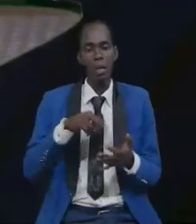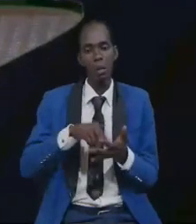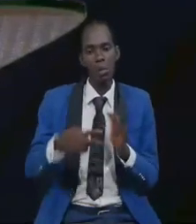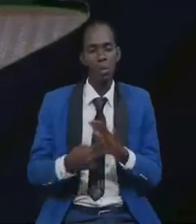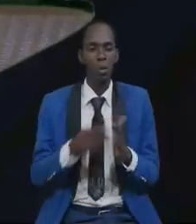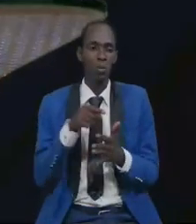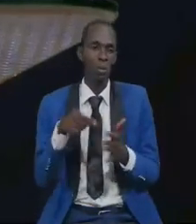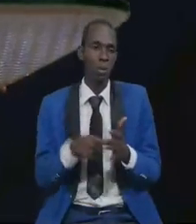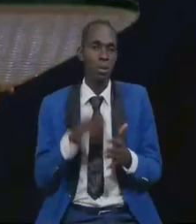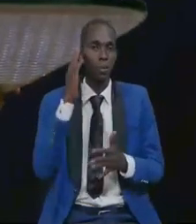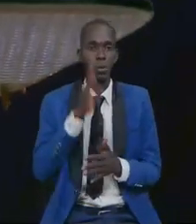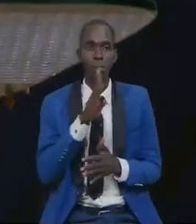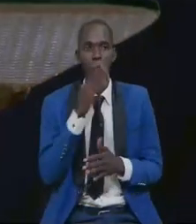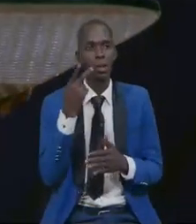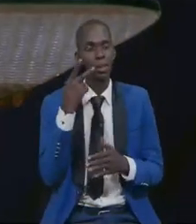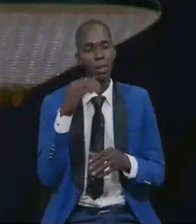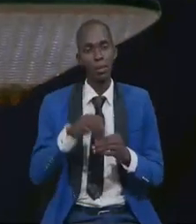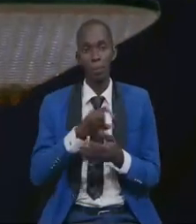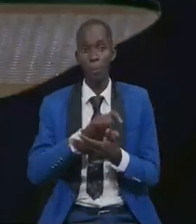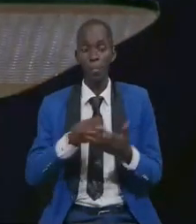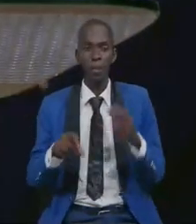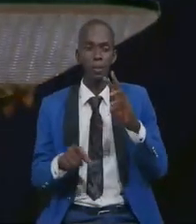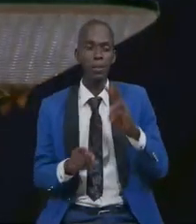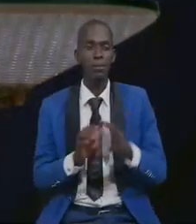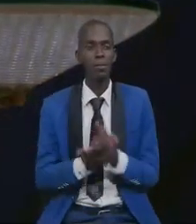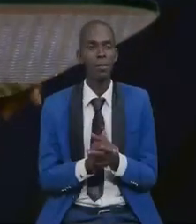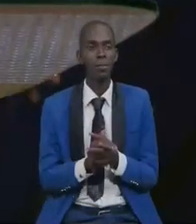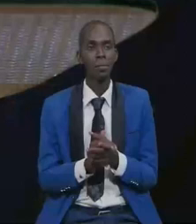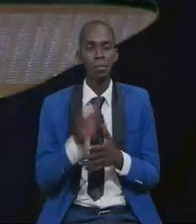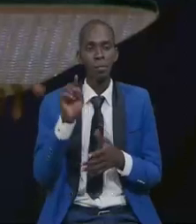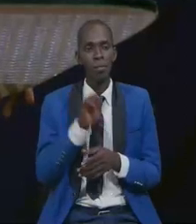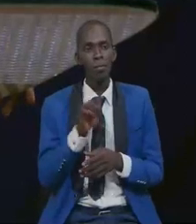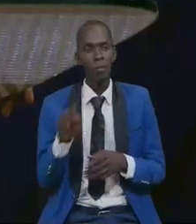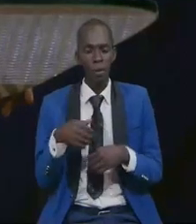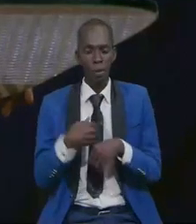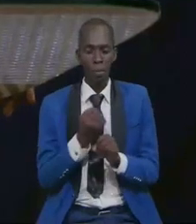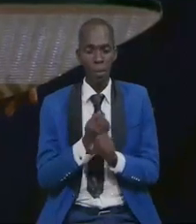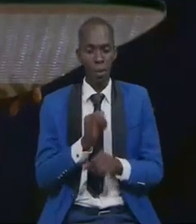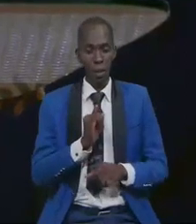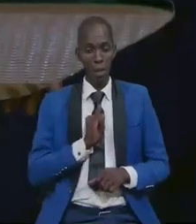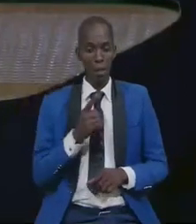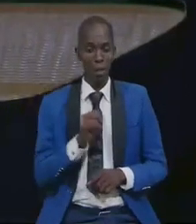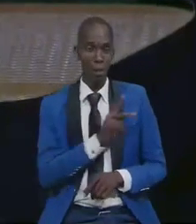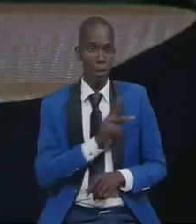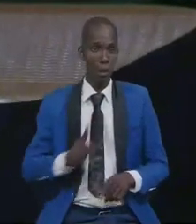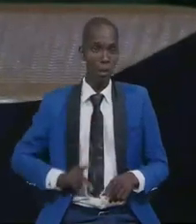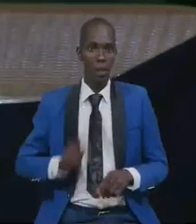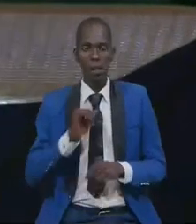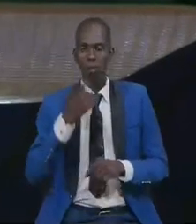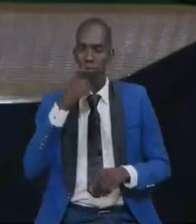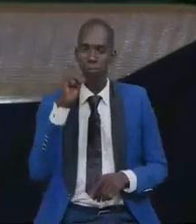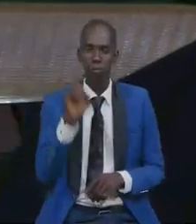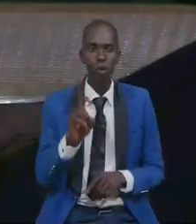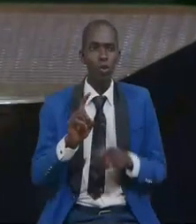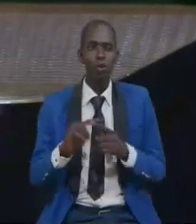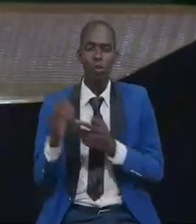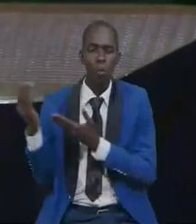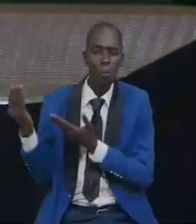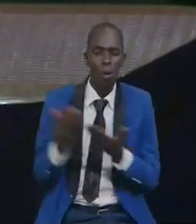ce rêve. Et le verset 6 dit, « J'ordonnai qu'on fît venir devant moi tous les sages